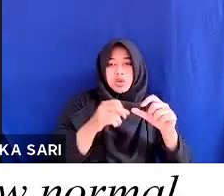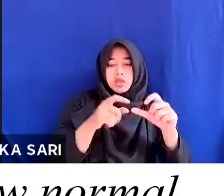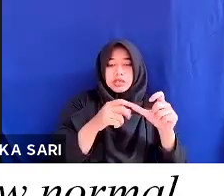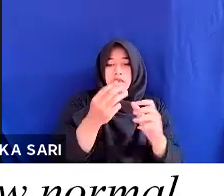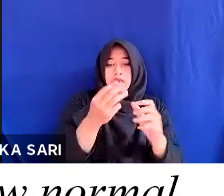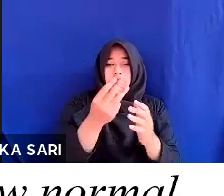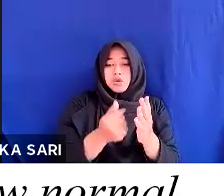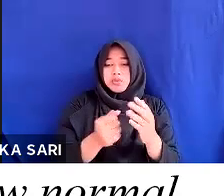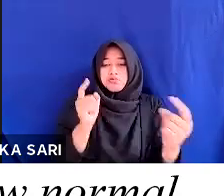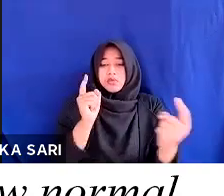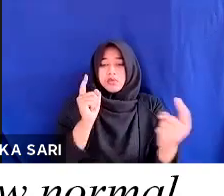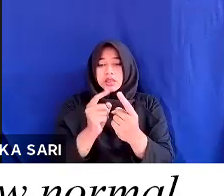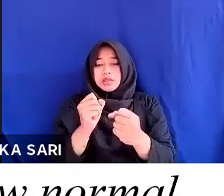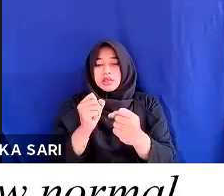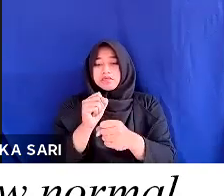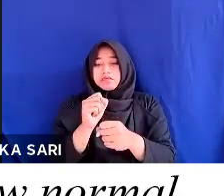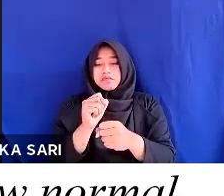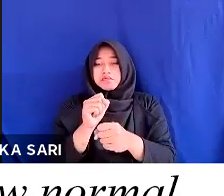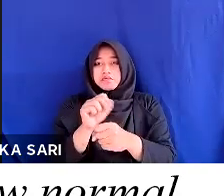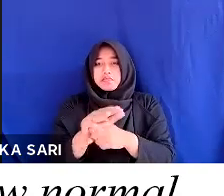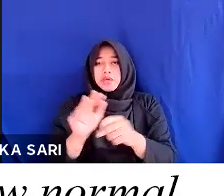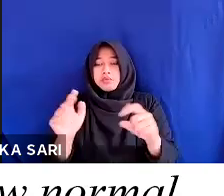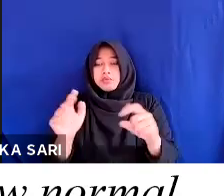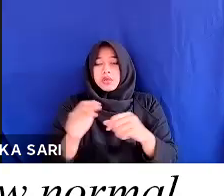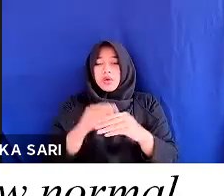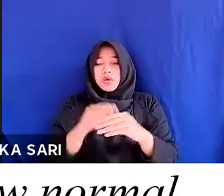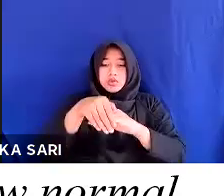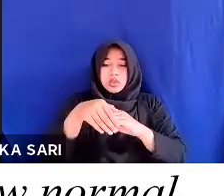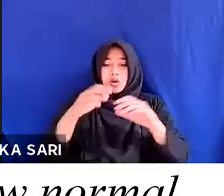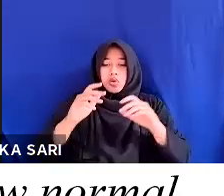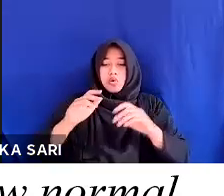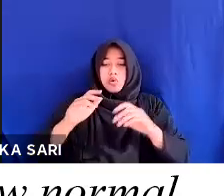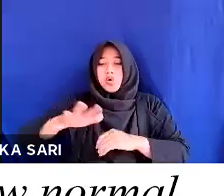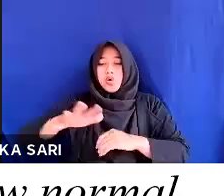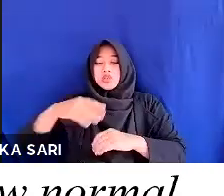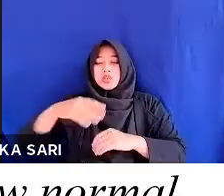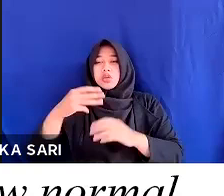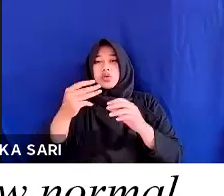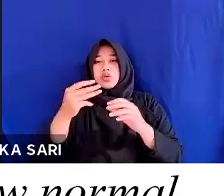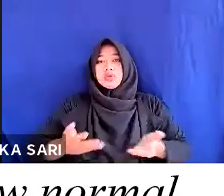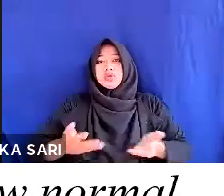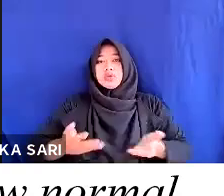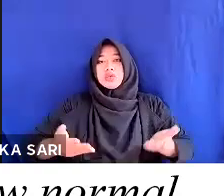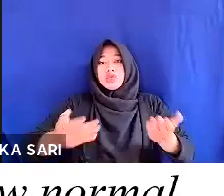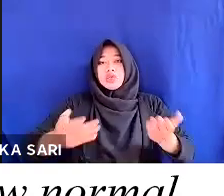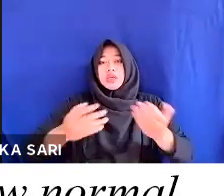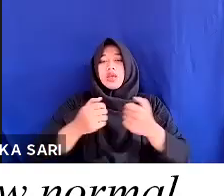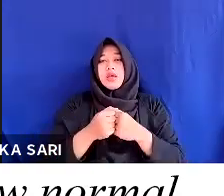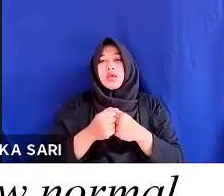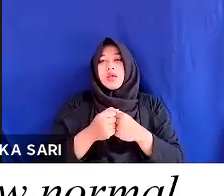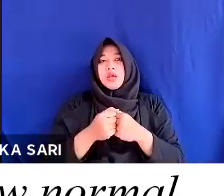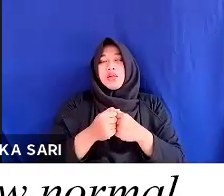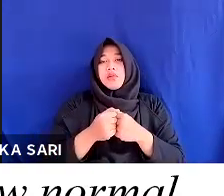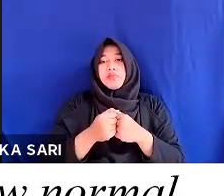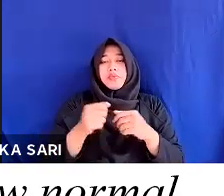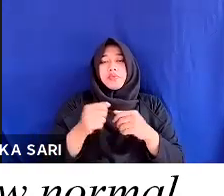kemerosotan kondisi sosial, menyelamatkan dan memulihkan ekonomi nasional. Nah, ini yang tentunya harapannya kalau